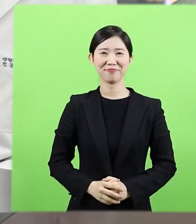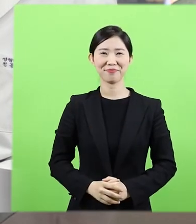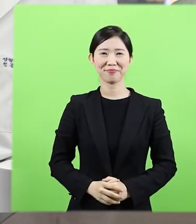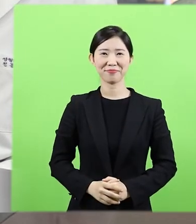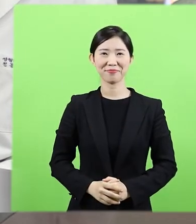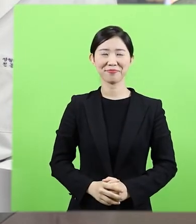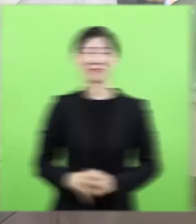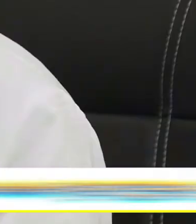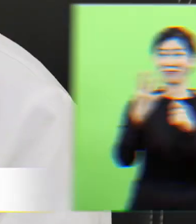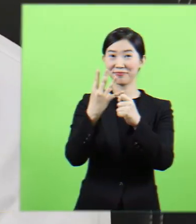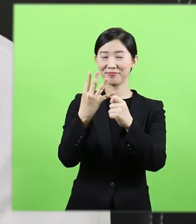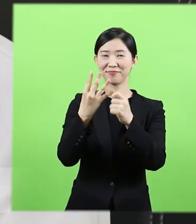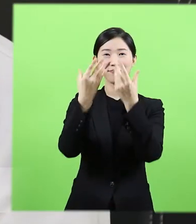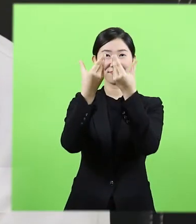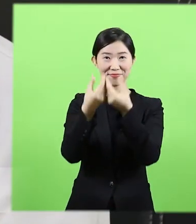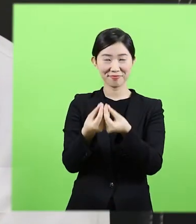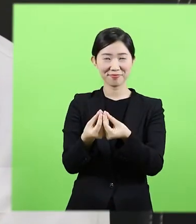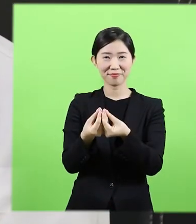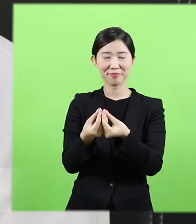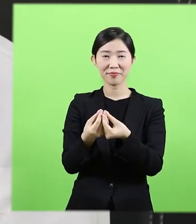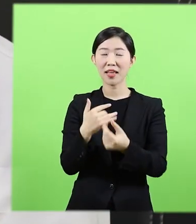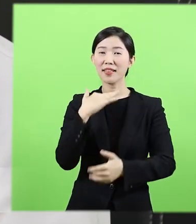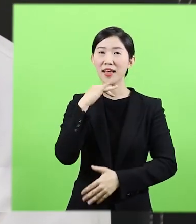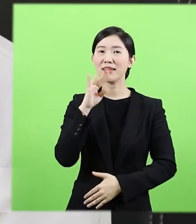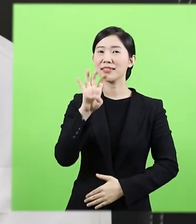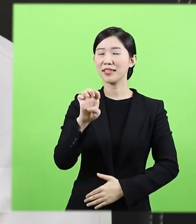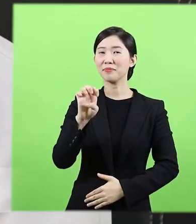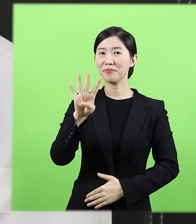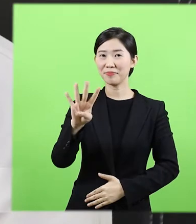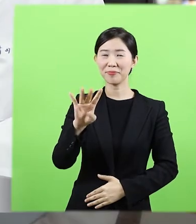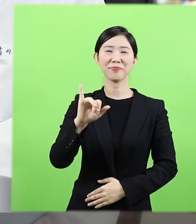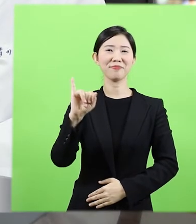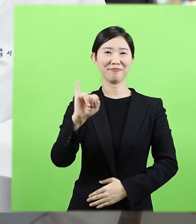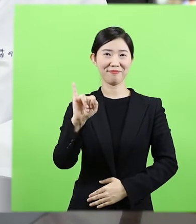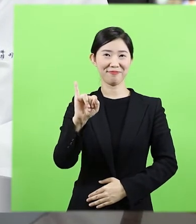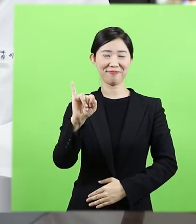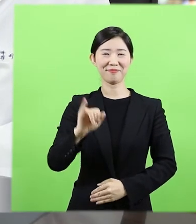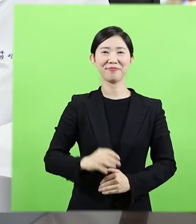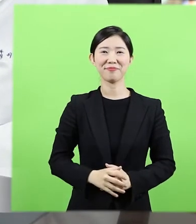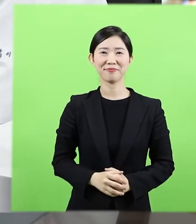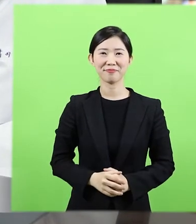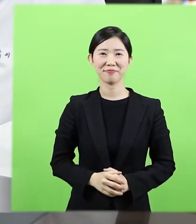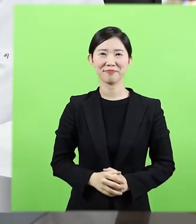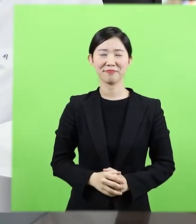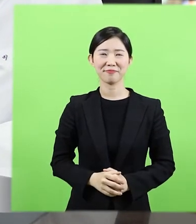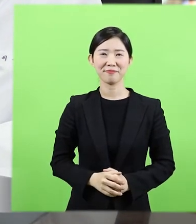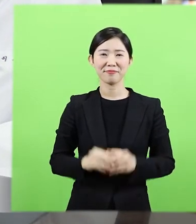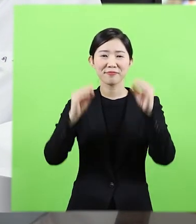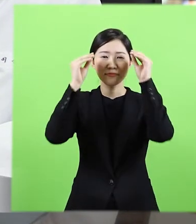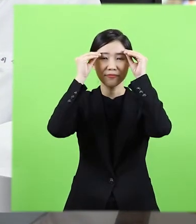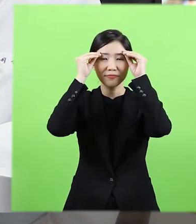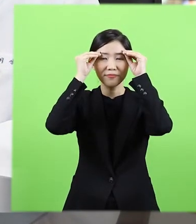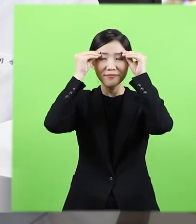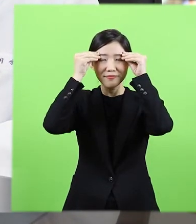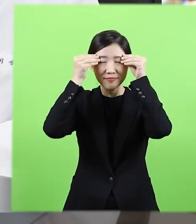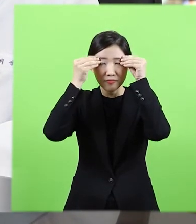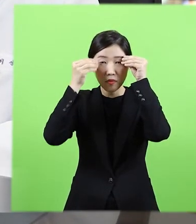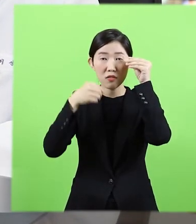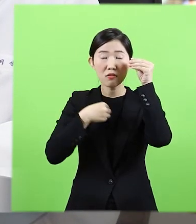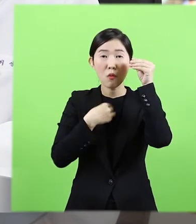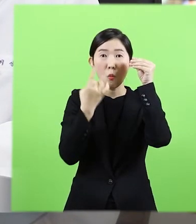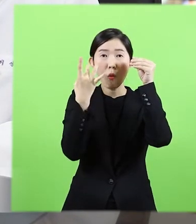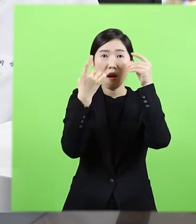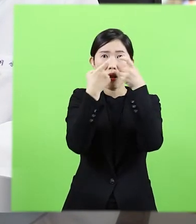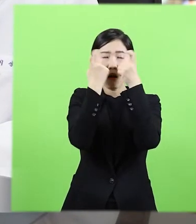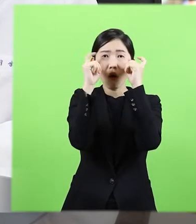모습으로 될 것 같습니다. 네 번째 사례에 대해서 말씀드리겠습니다. 44세 여자 환자로